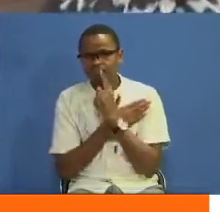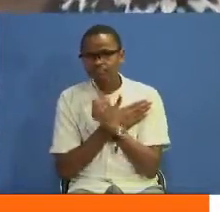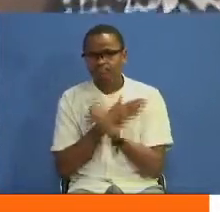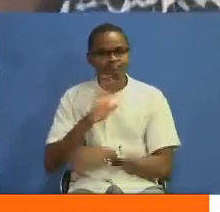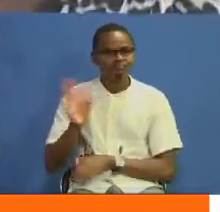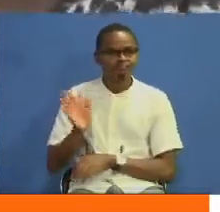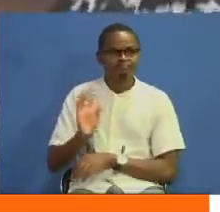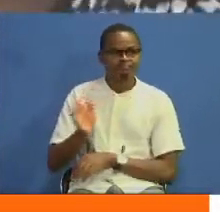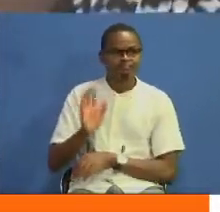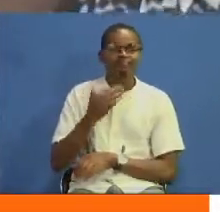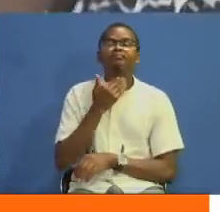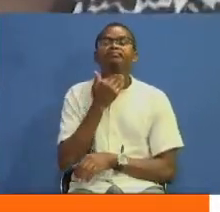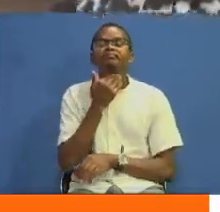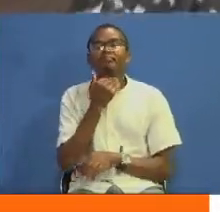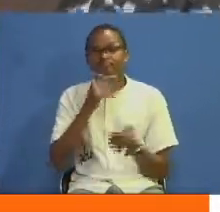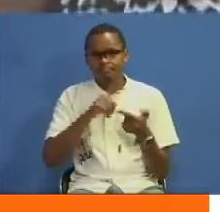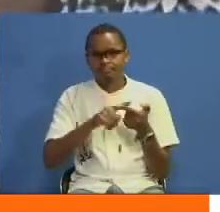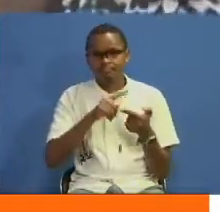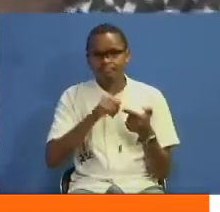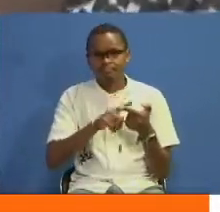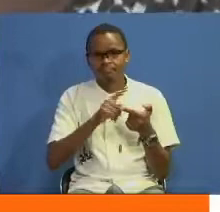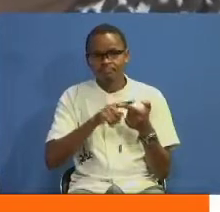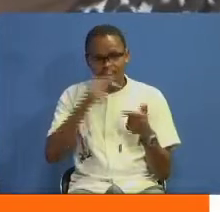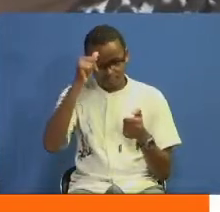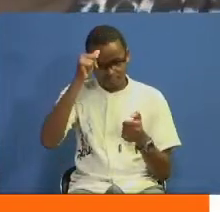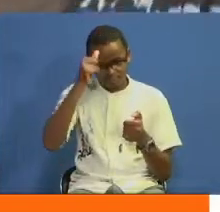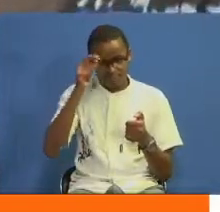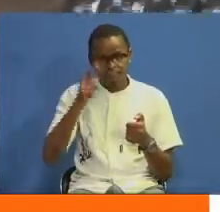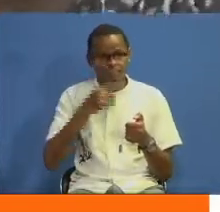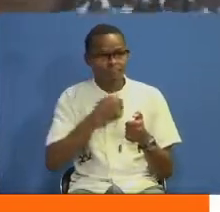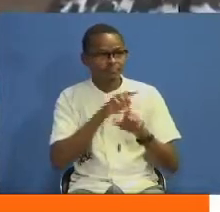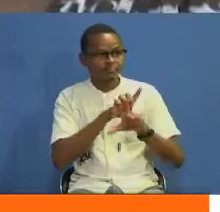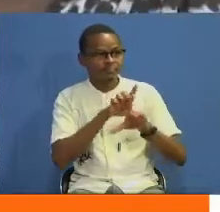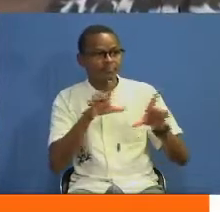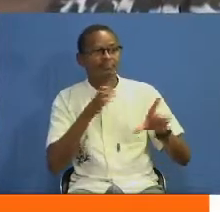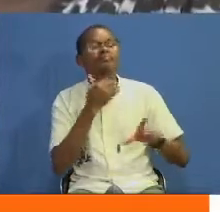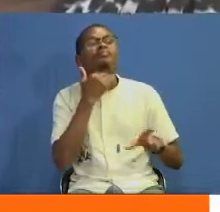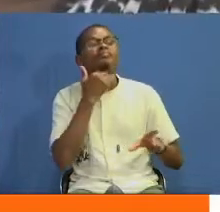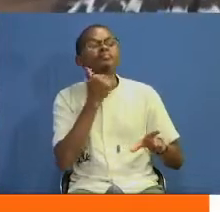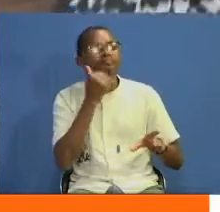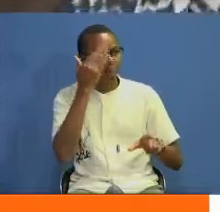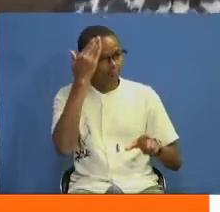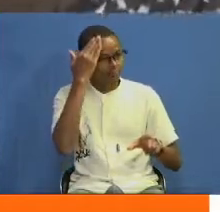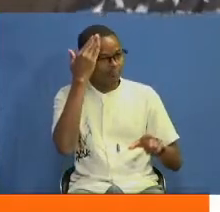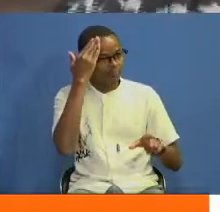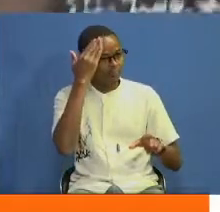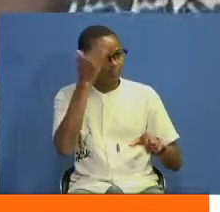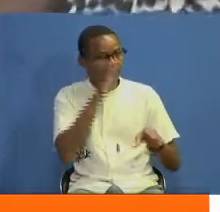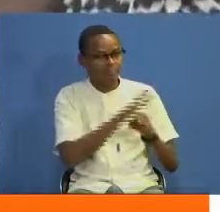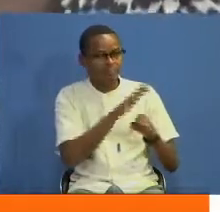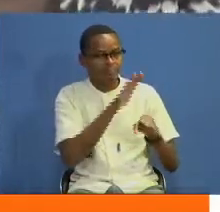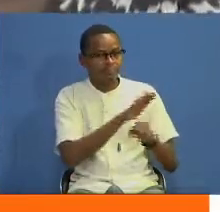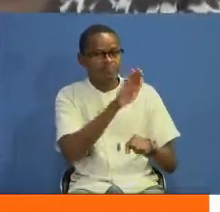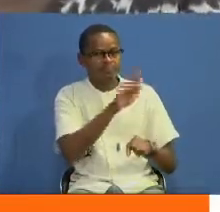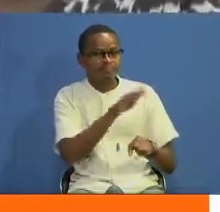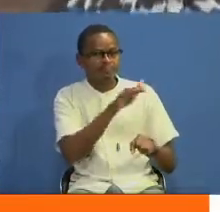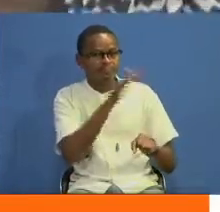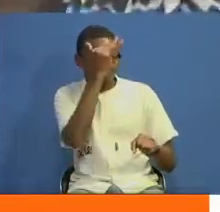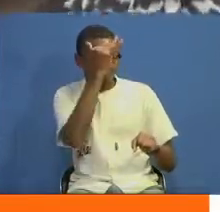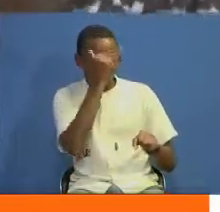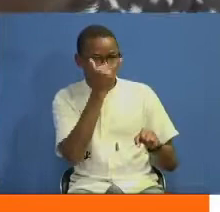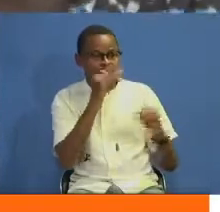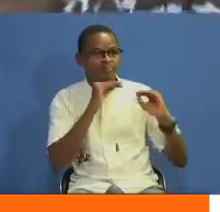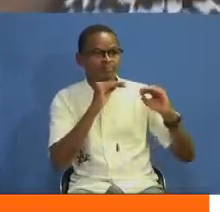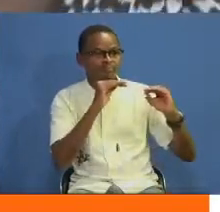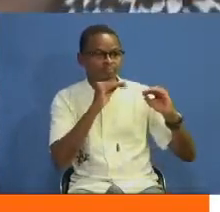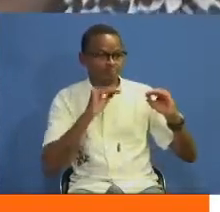hapana, tunahitaji kuongeza uelevu katika mashamba. Tunahitaji kuwa na ufahamu miongoni mwetu wanawake ili tujifunze